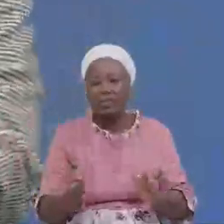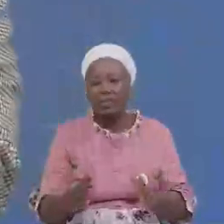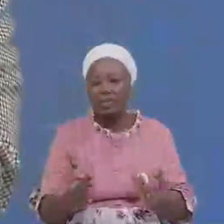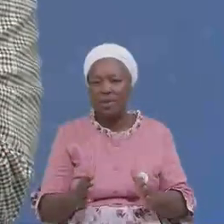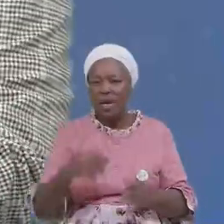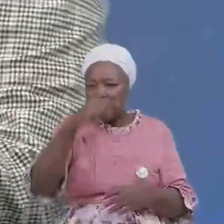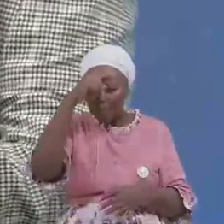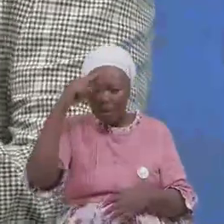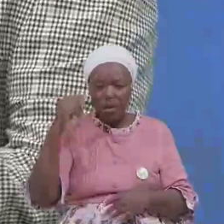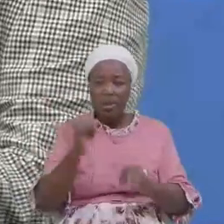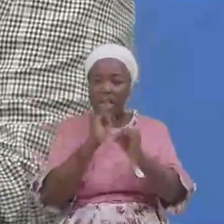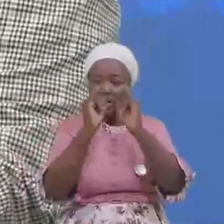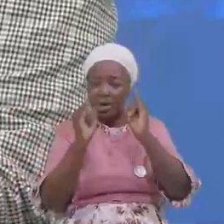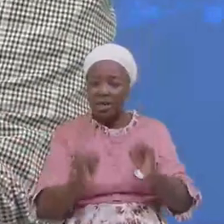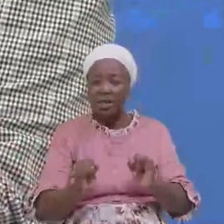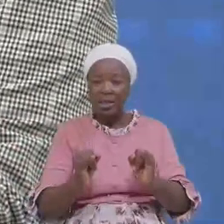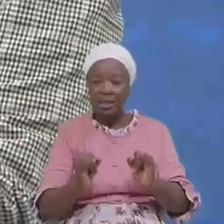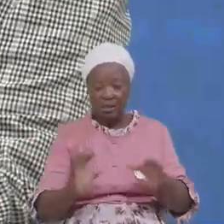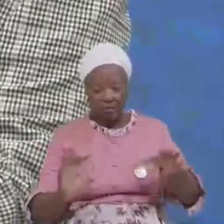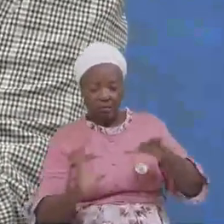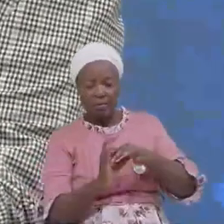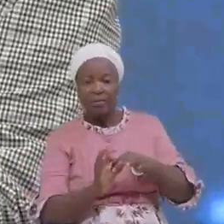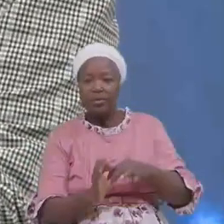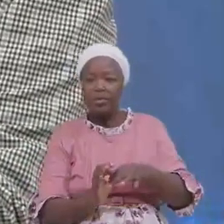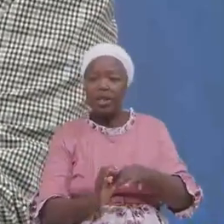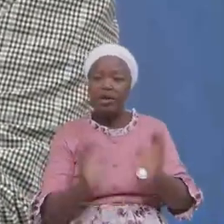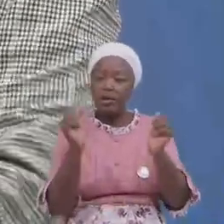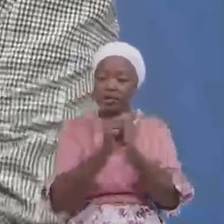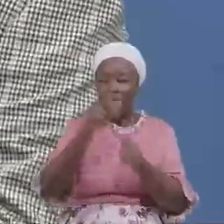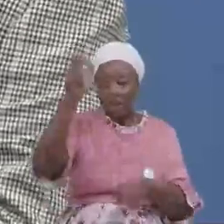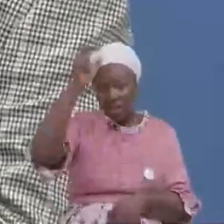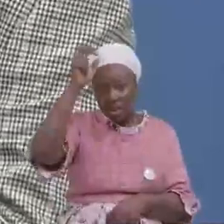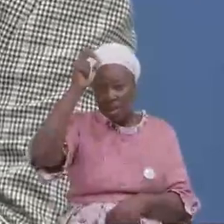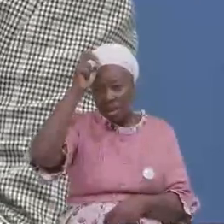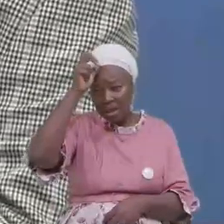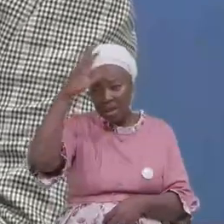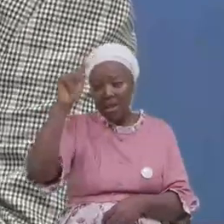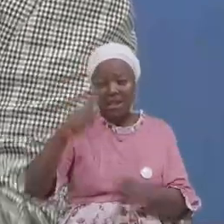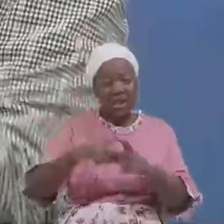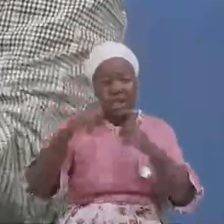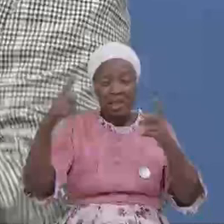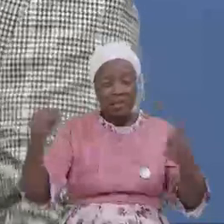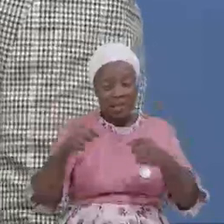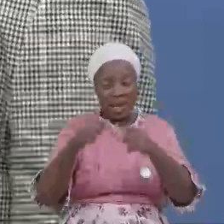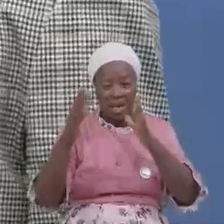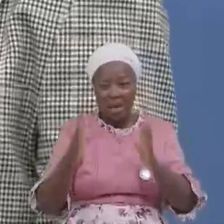Parce que l'idolâtrie te conduit avec Satan, le grand ennemi.